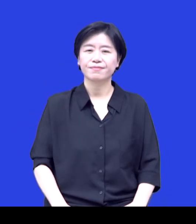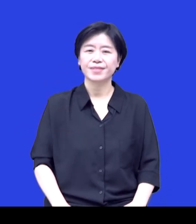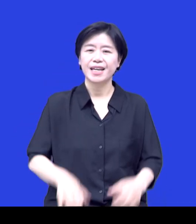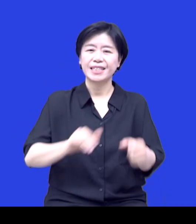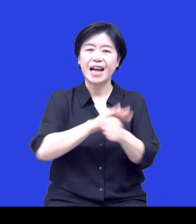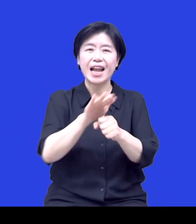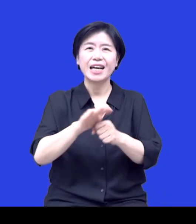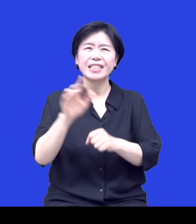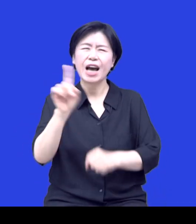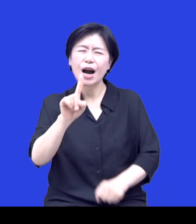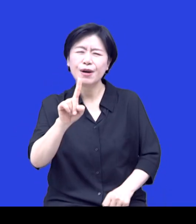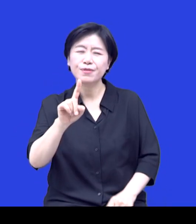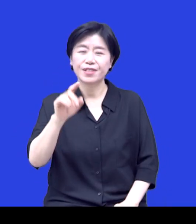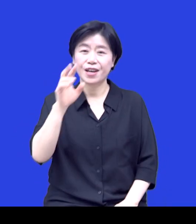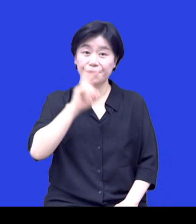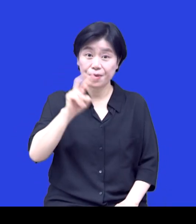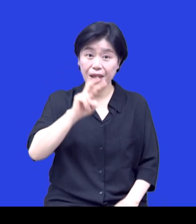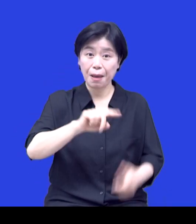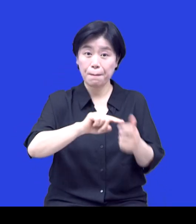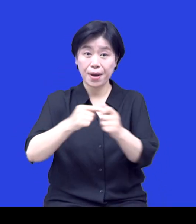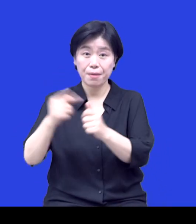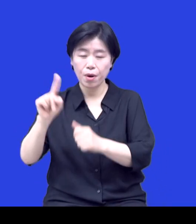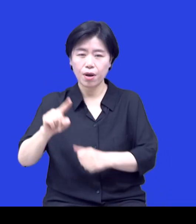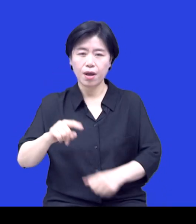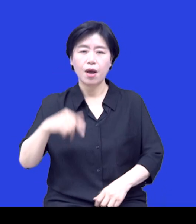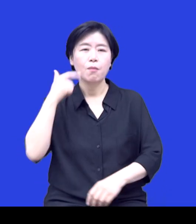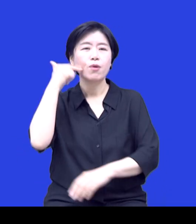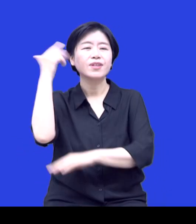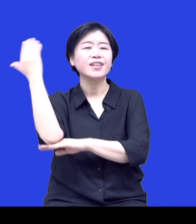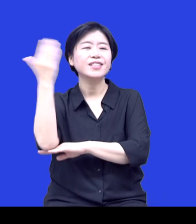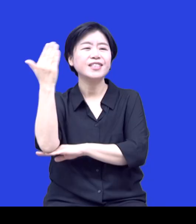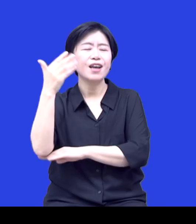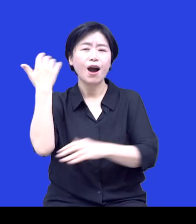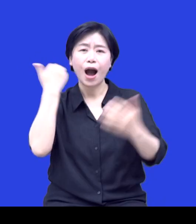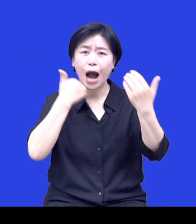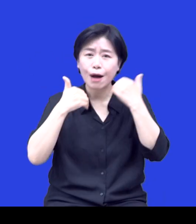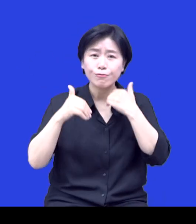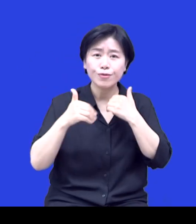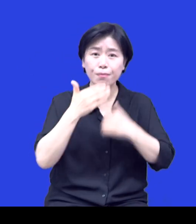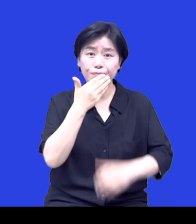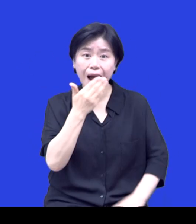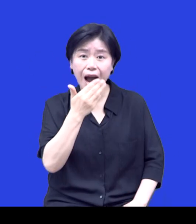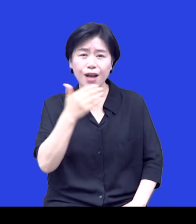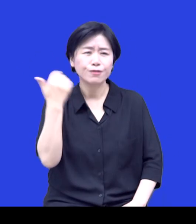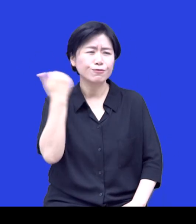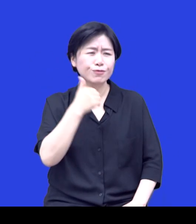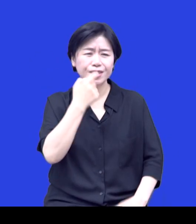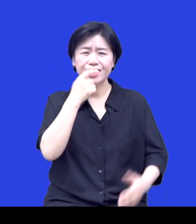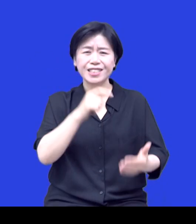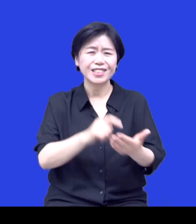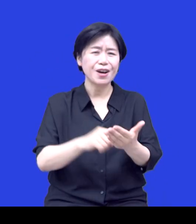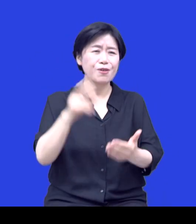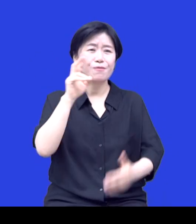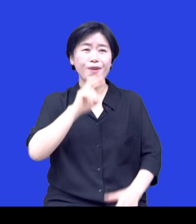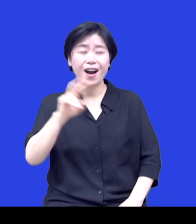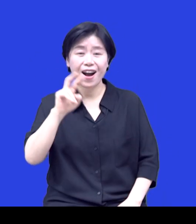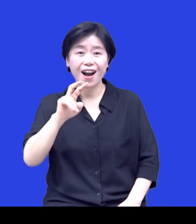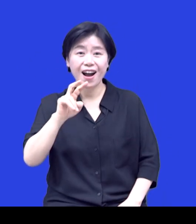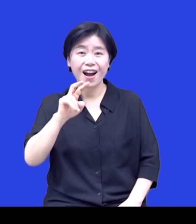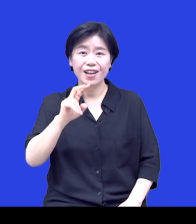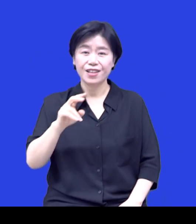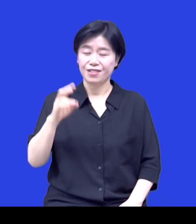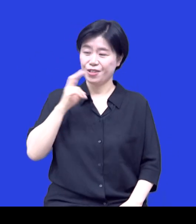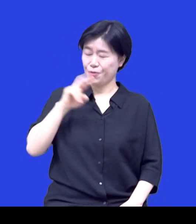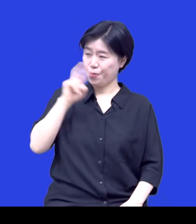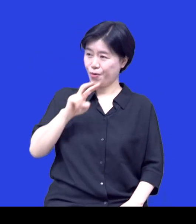내가 목회는 아무나 하나 어느 누가 쉽다. 그래서 갑자기 막 젊은 목사님들